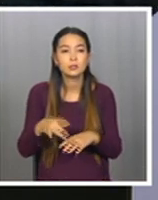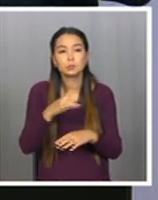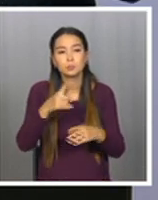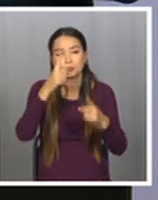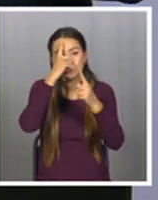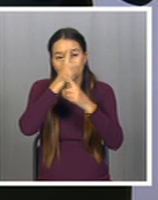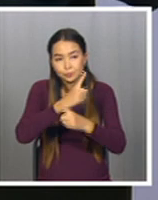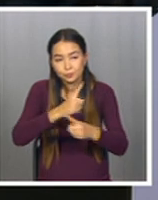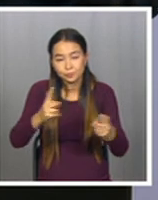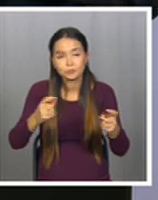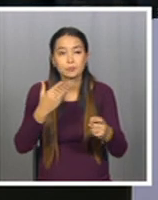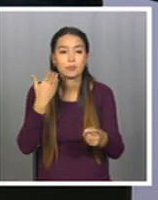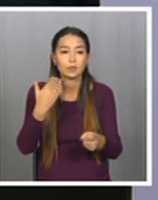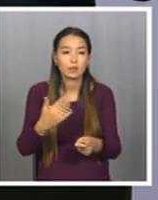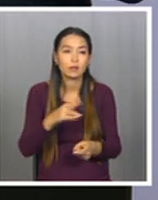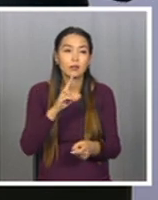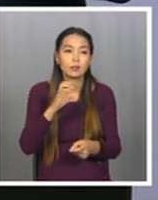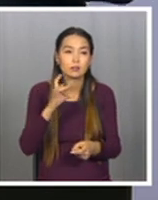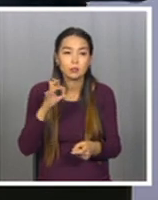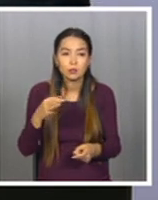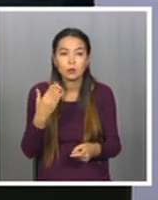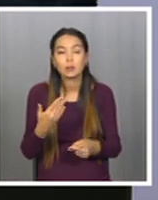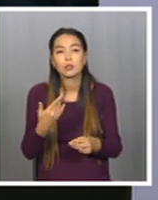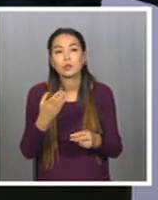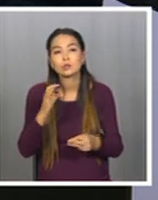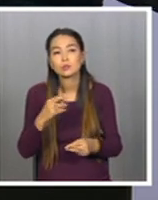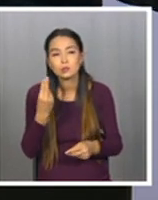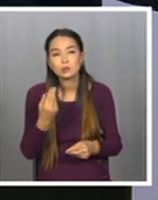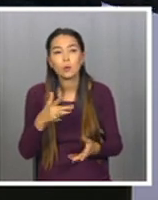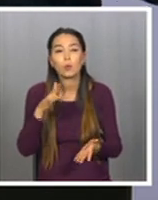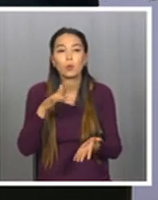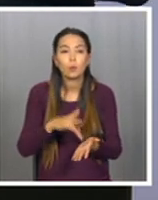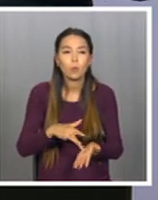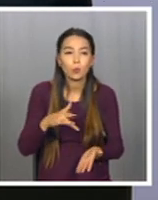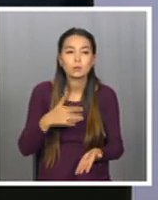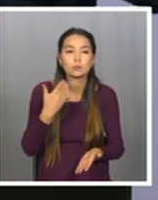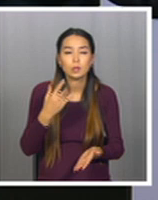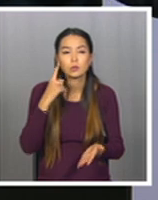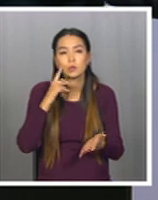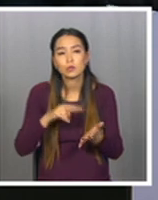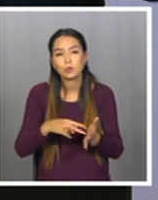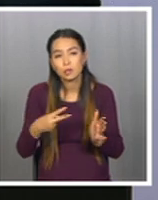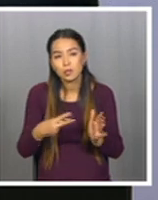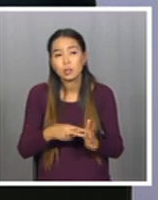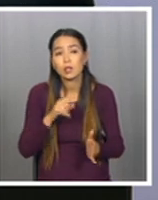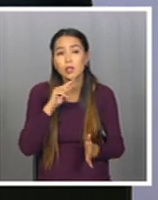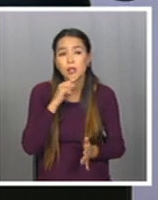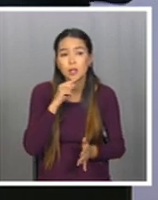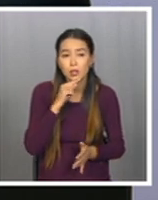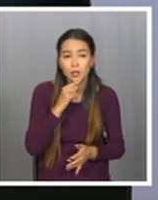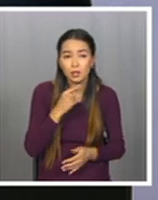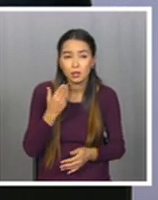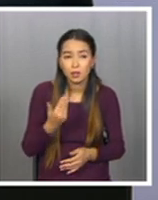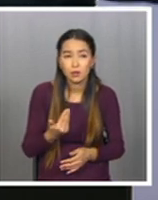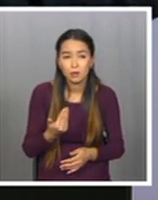кеңес одағында қалыптасқан социалистік орталықтандырылған жоспарлы экономиканы